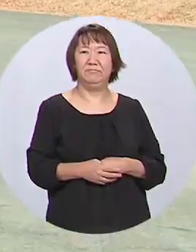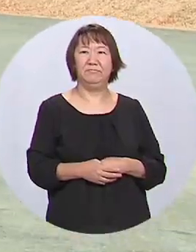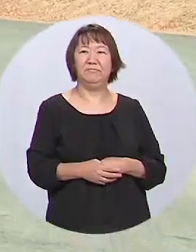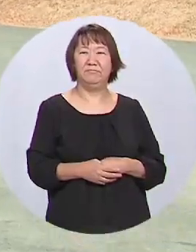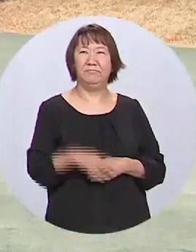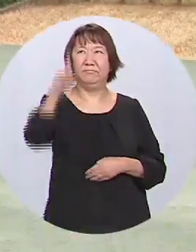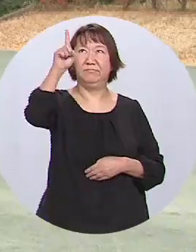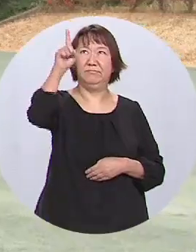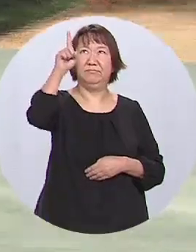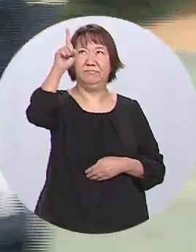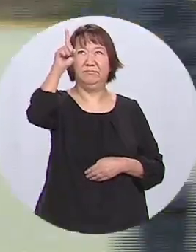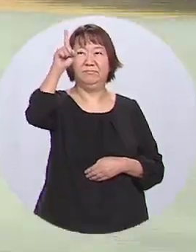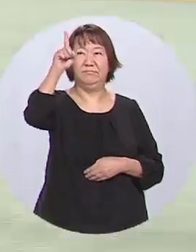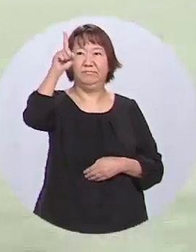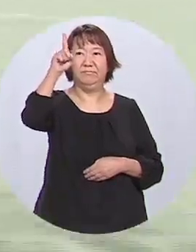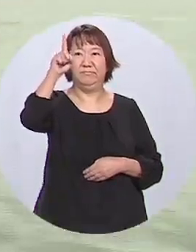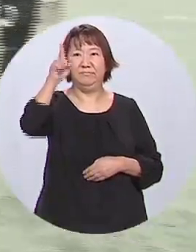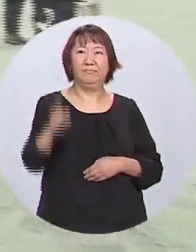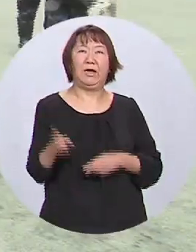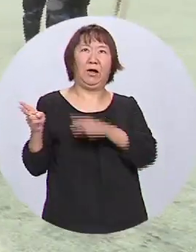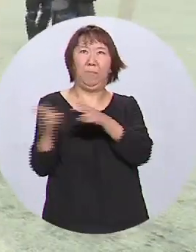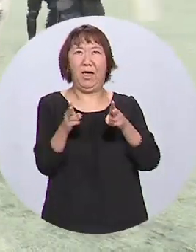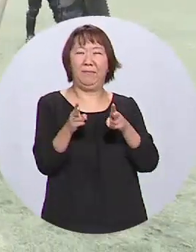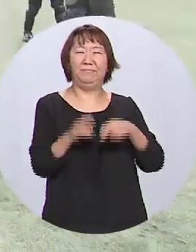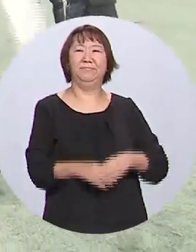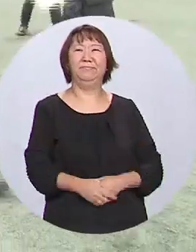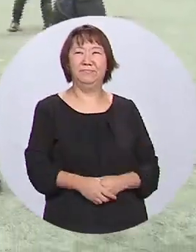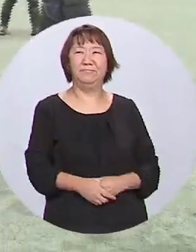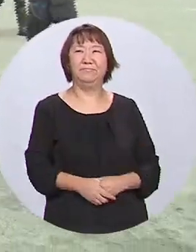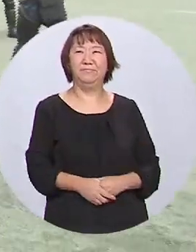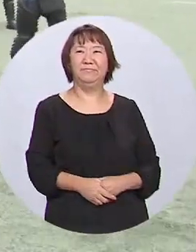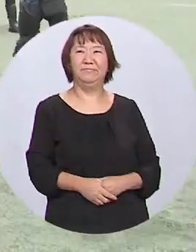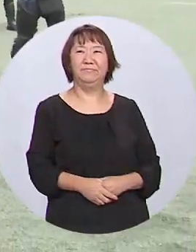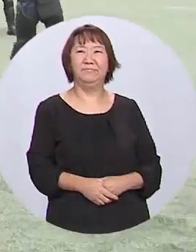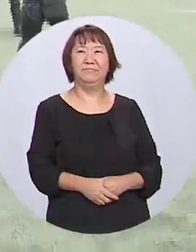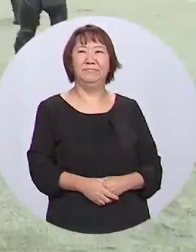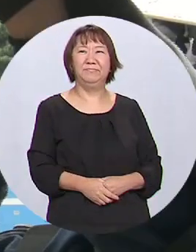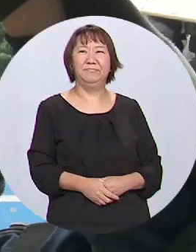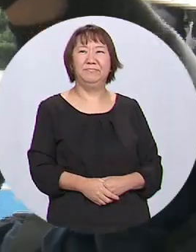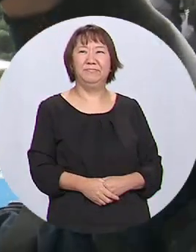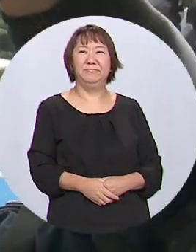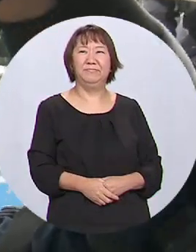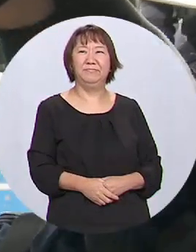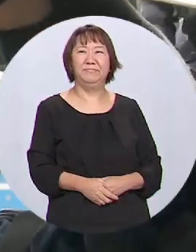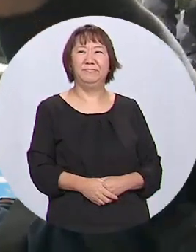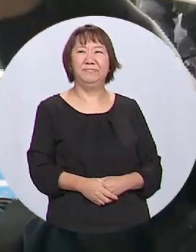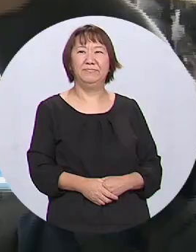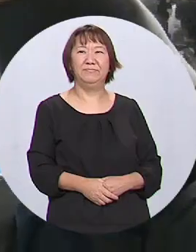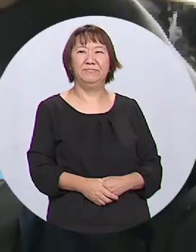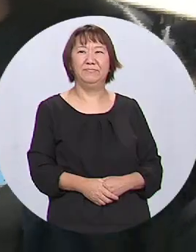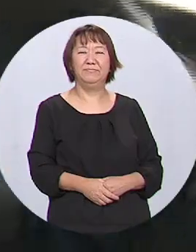頭上に、 よし、 構え、 よし、